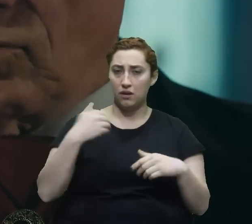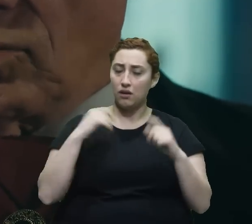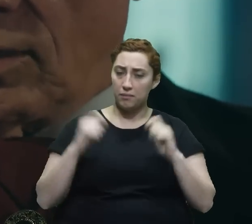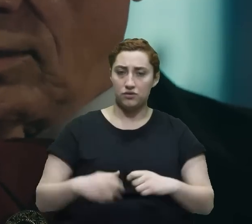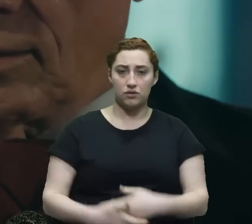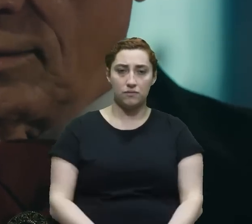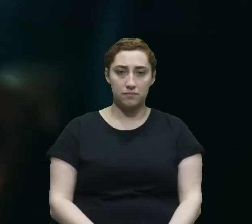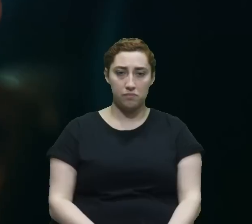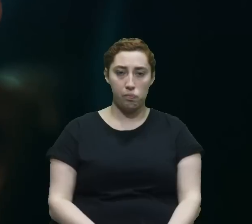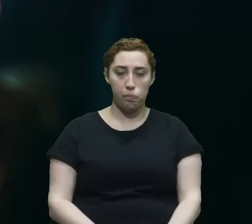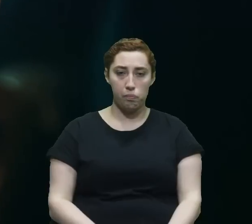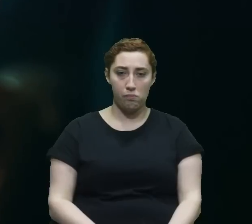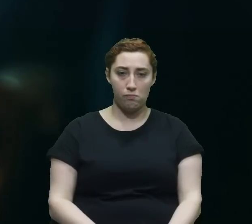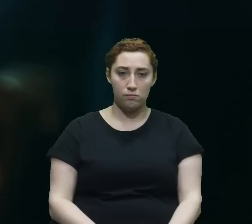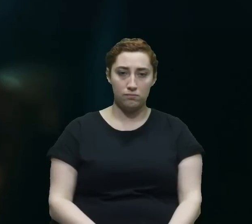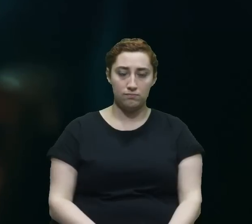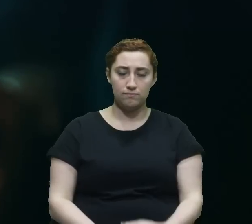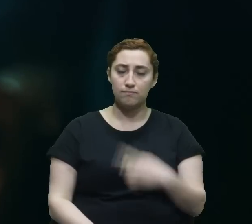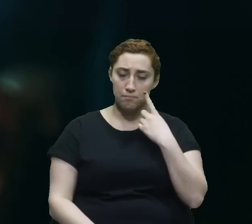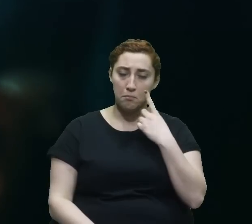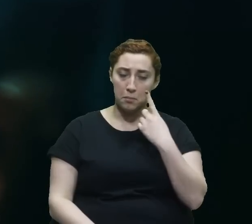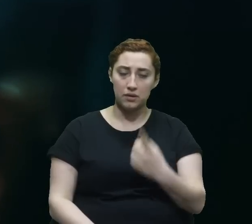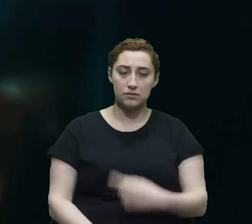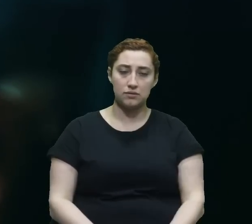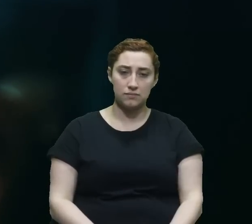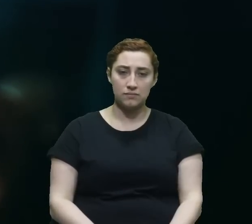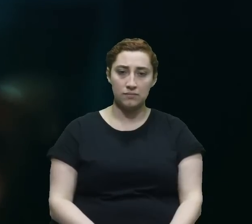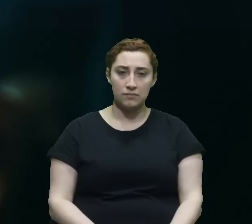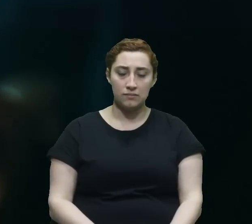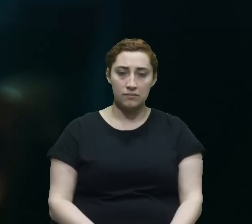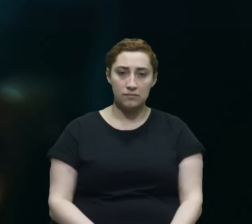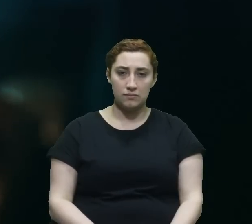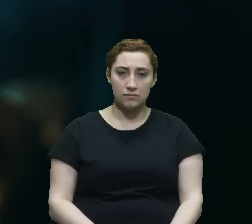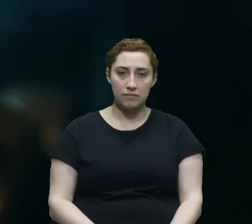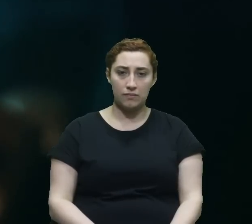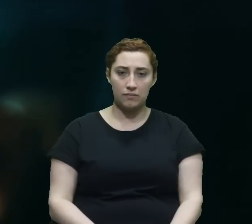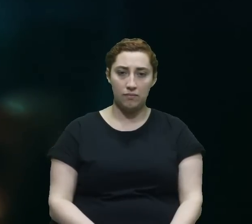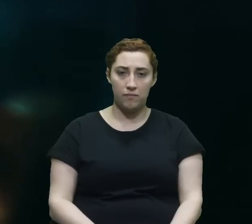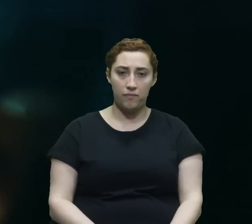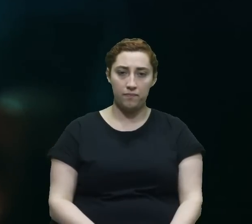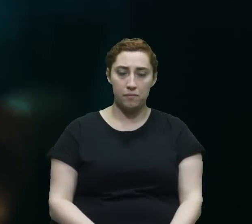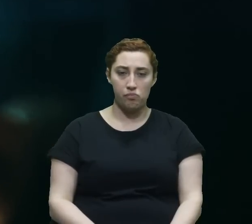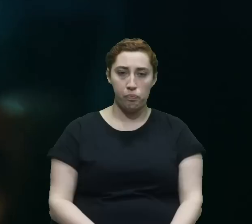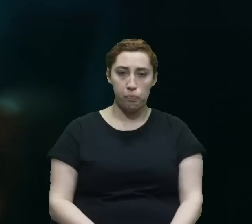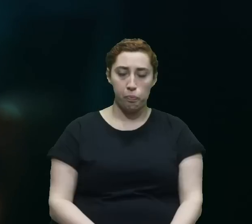tarafımıza geçecek. Bak göreceksin. Yüzük takılı elini koltuğun oymasına vurdu.